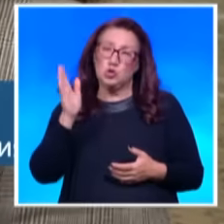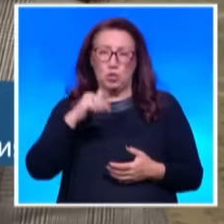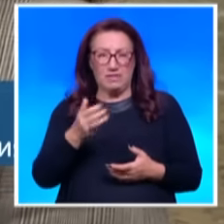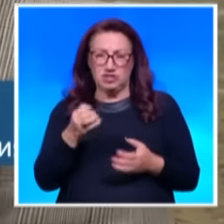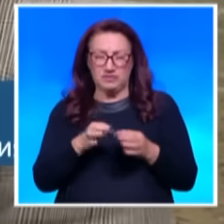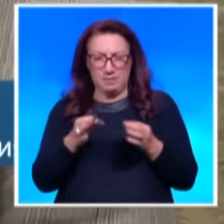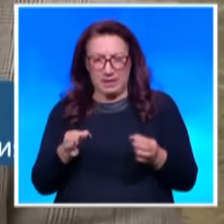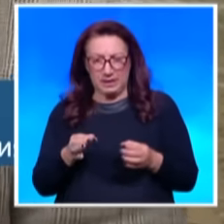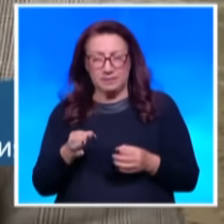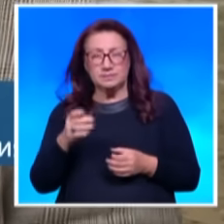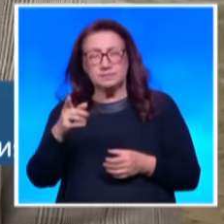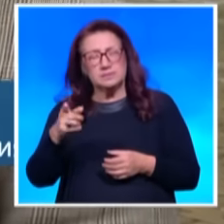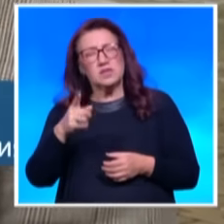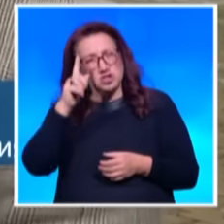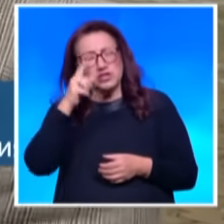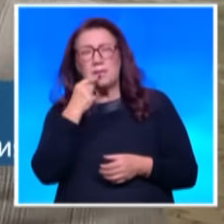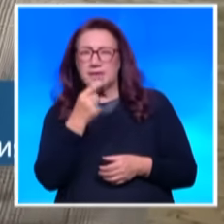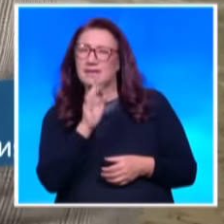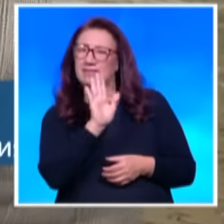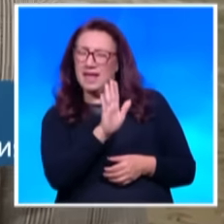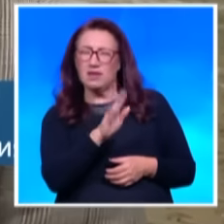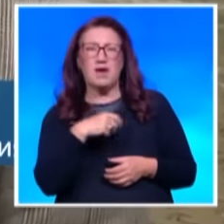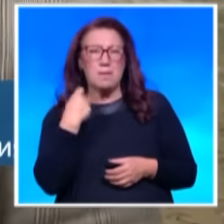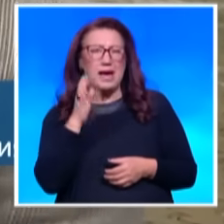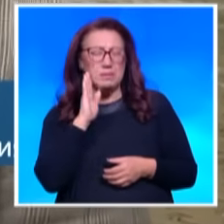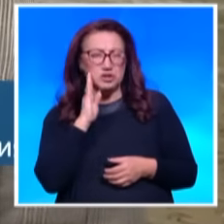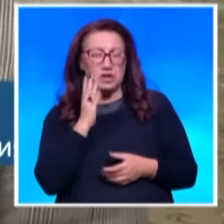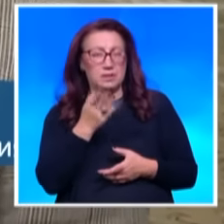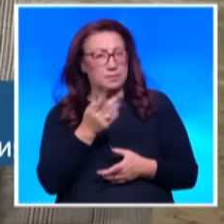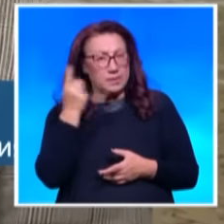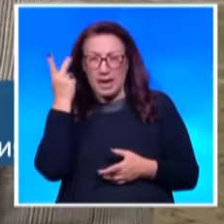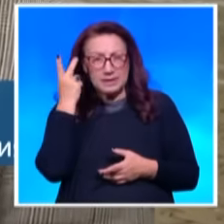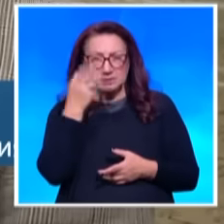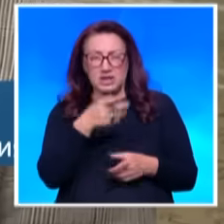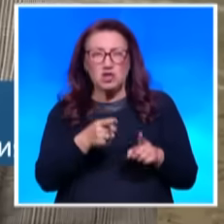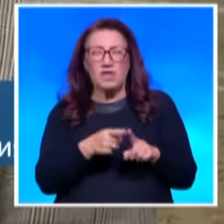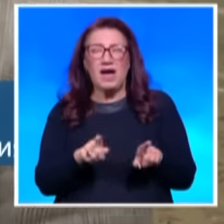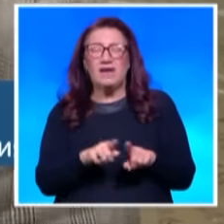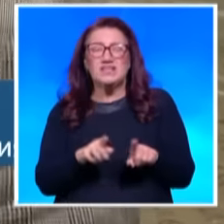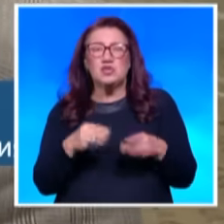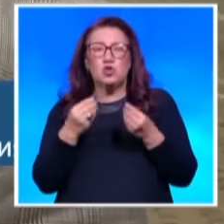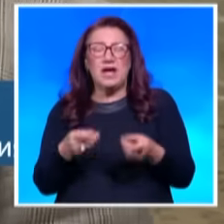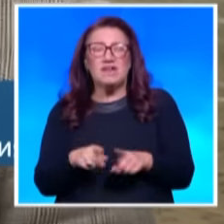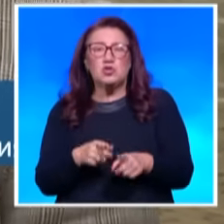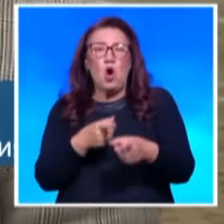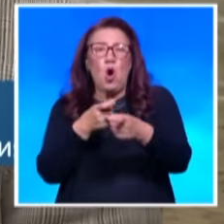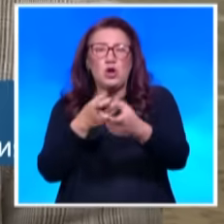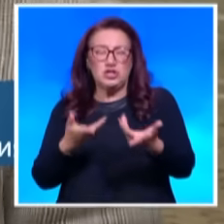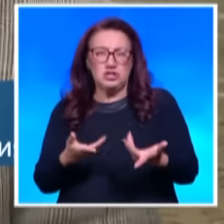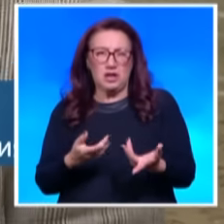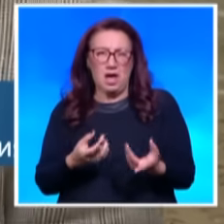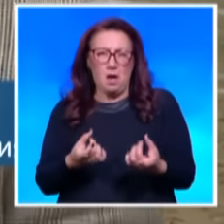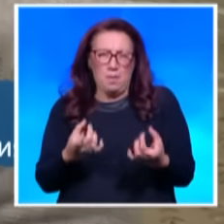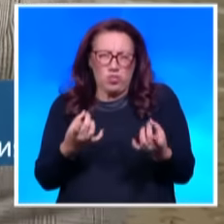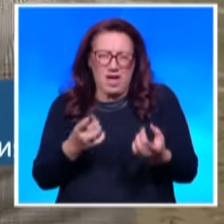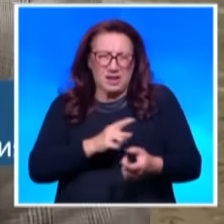родители. Дават ли си сметка, че въоръжавайки го, защото това е оръжие за убийство? Модерна кола,